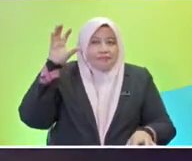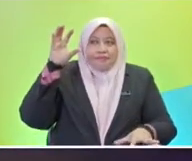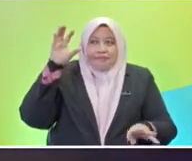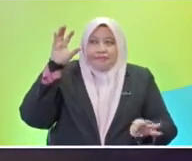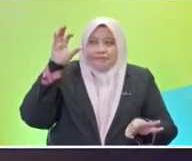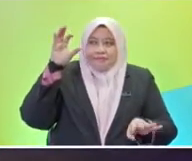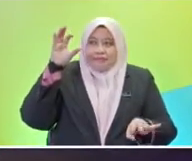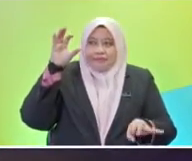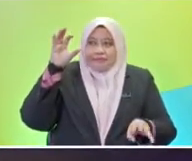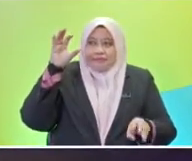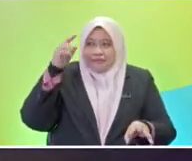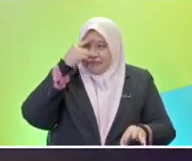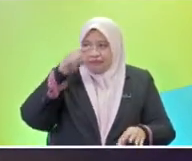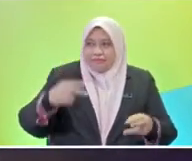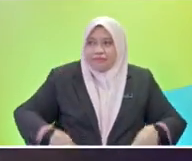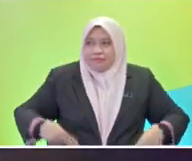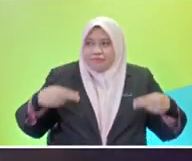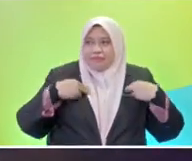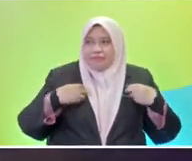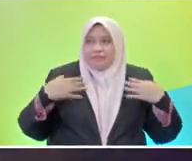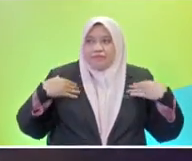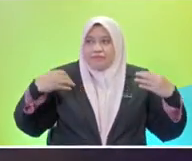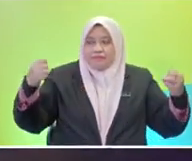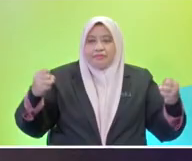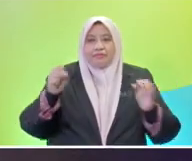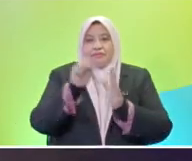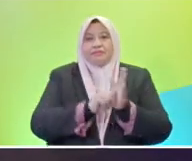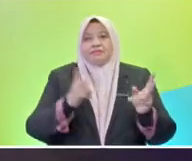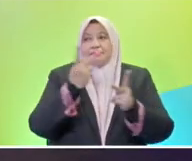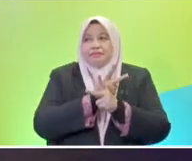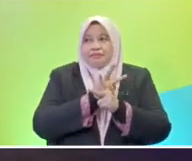fotosintesis. Hidup subur sekali.